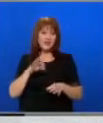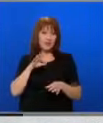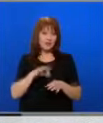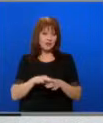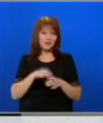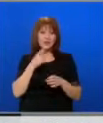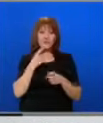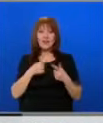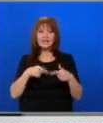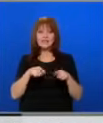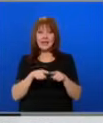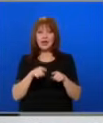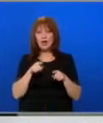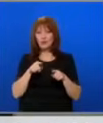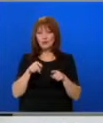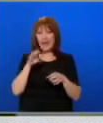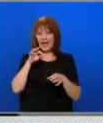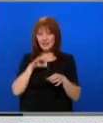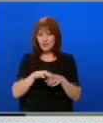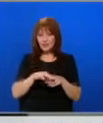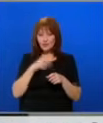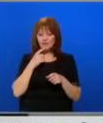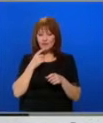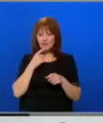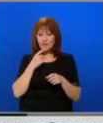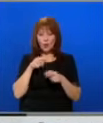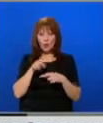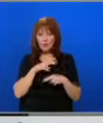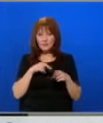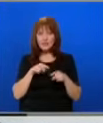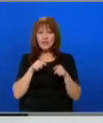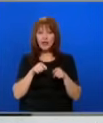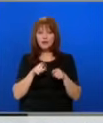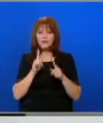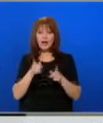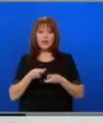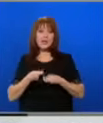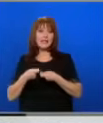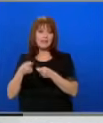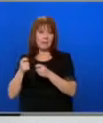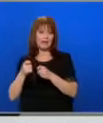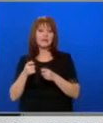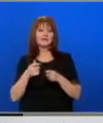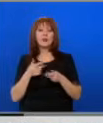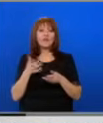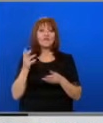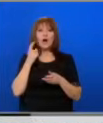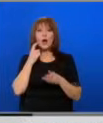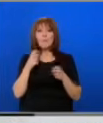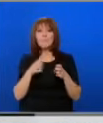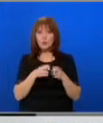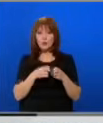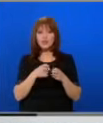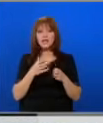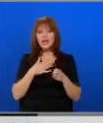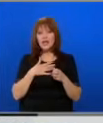зала. Това, че беше гласувана в комисия, беше сигнала, който трябваше да изпратим в Брюксел, че има политическото мнозинство за махането